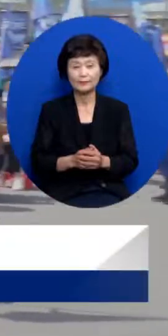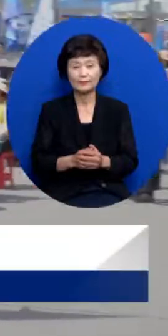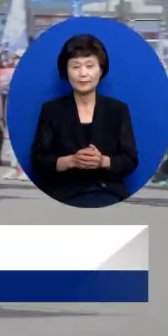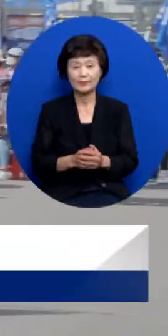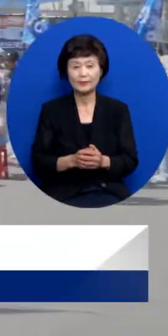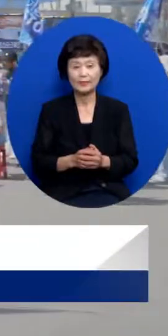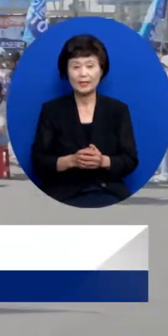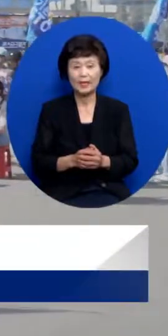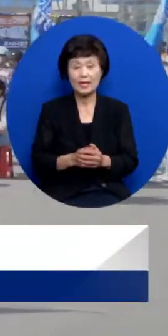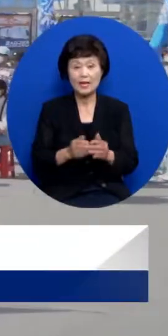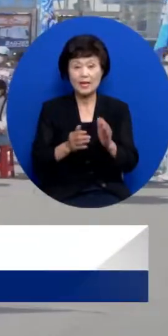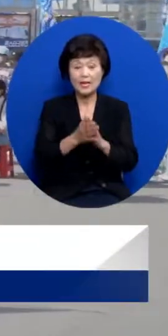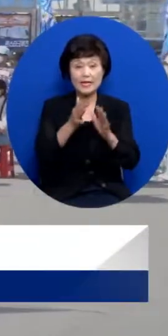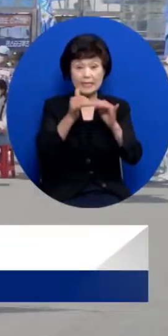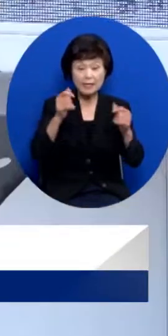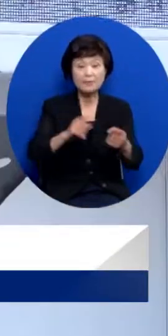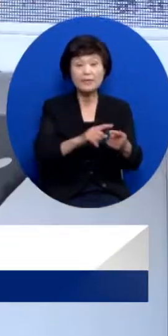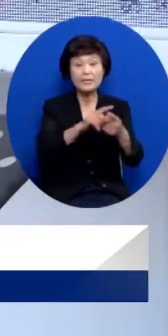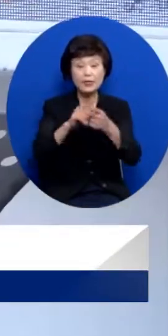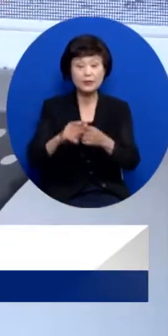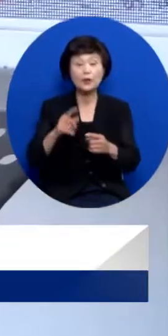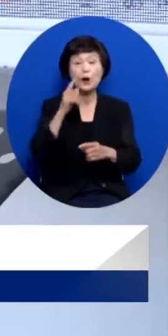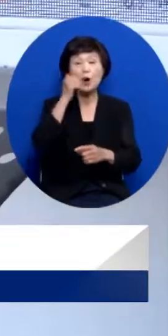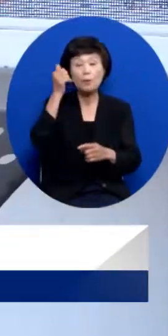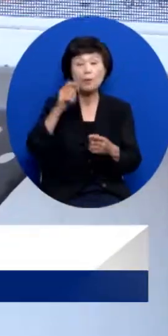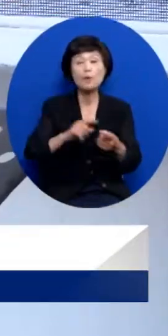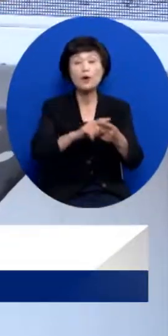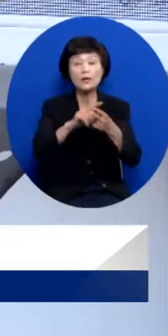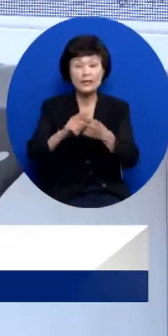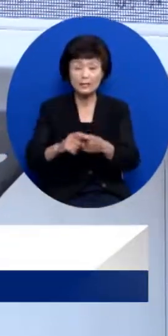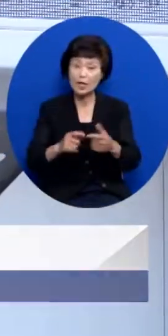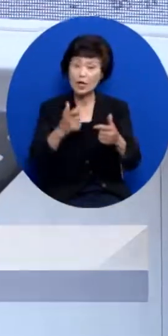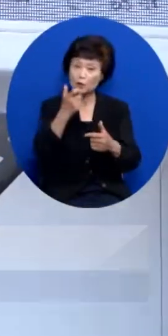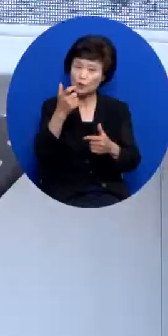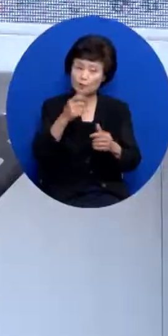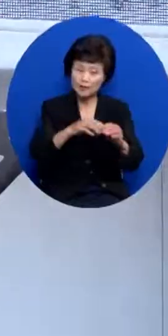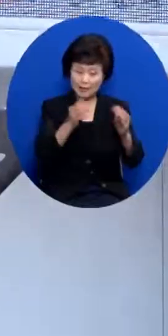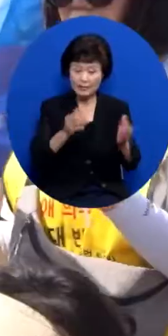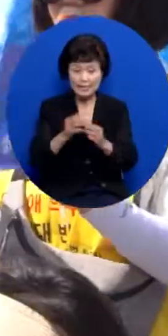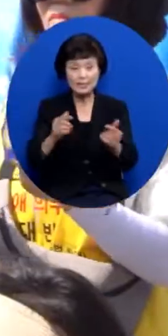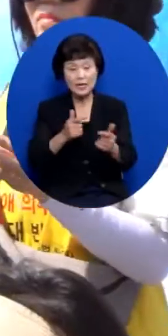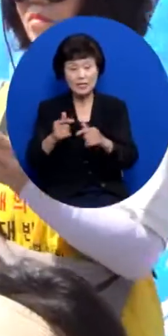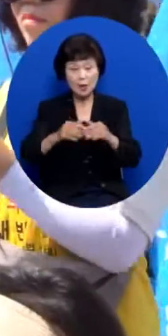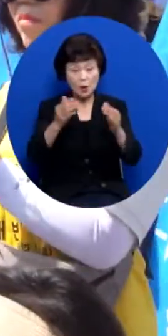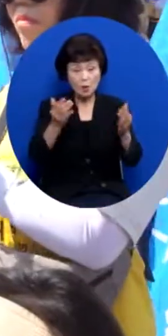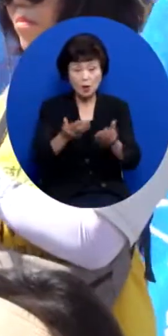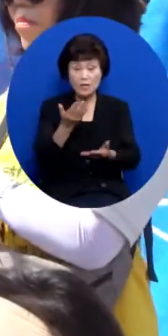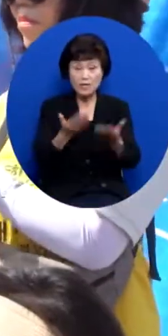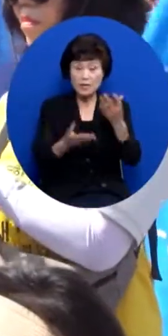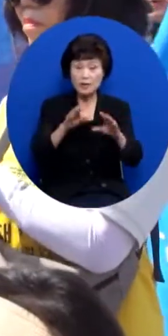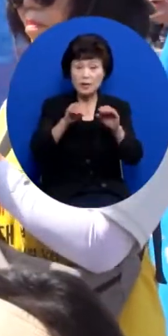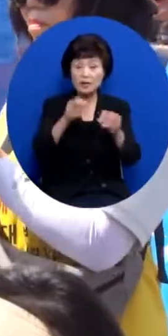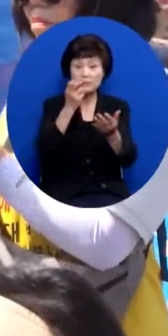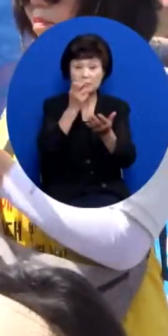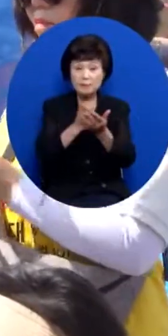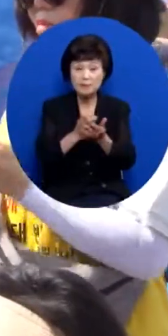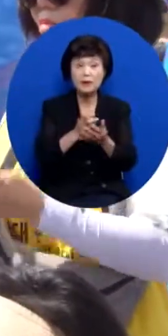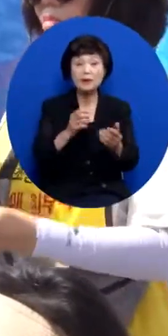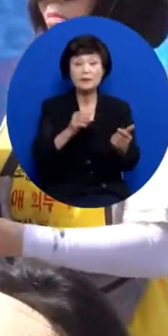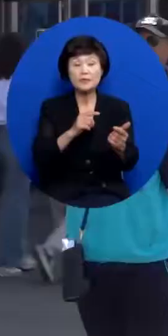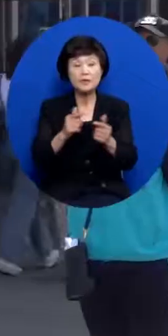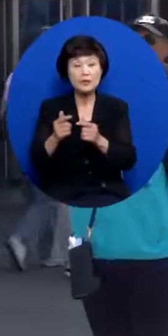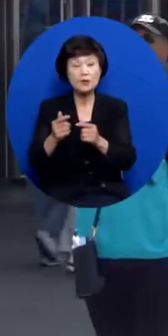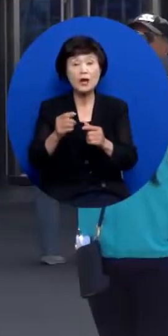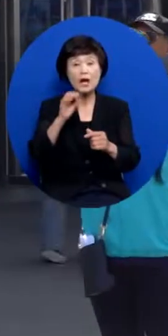퍼스트 코리아 시민연대와 전국 학부모단체연합회 60여 개 단체가 포괄적 차별금지법과 포괄적 성교육반대를